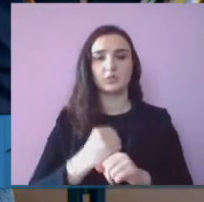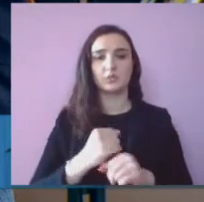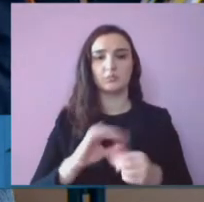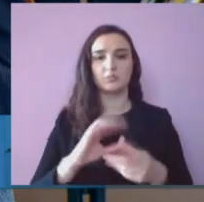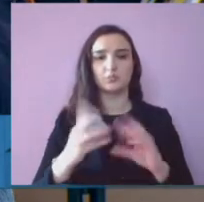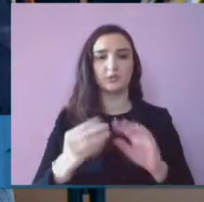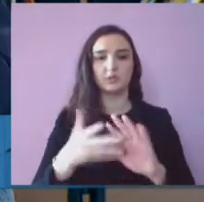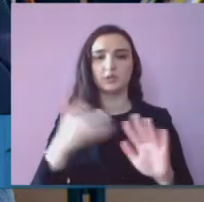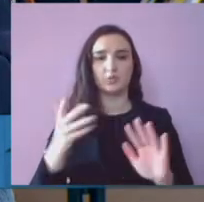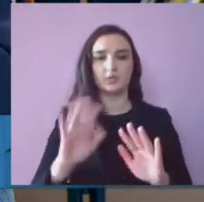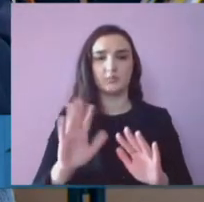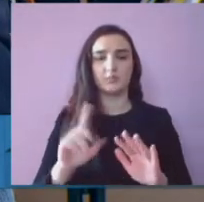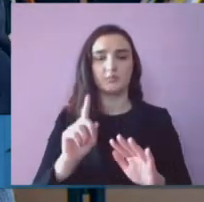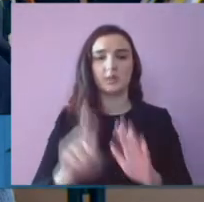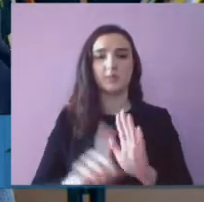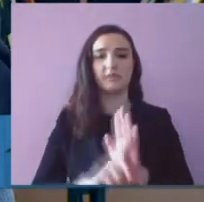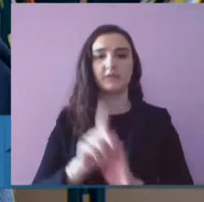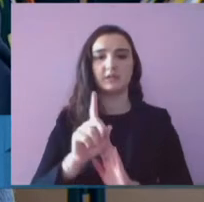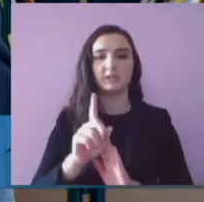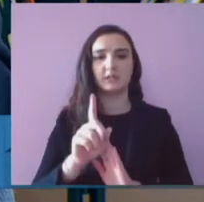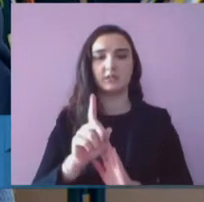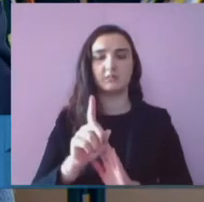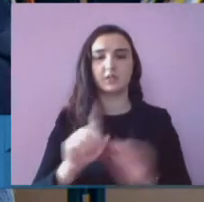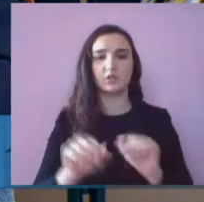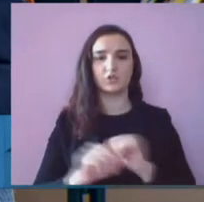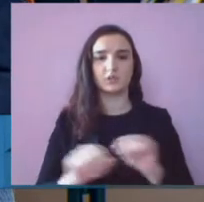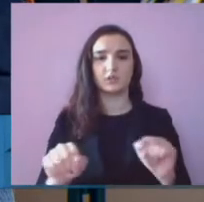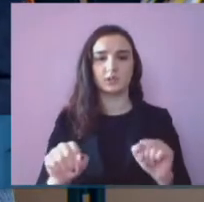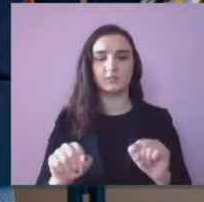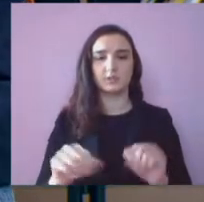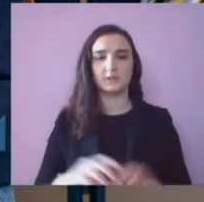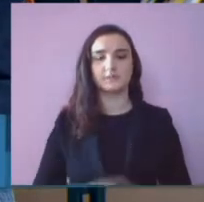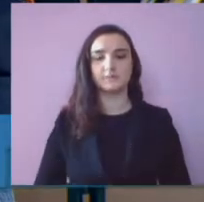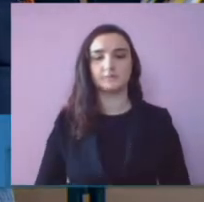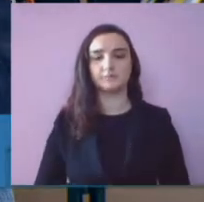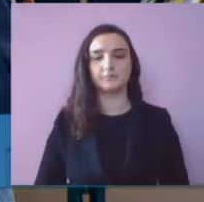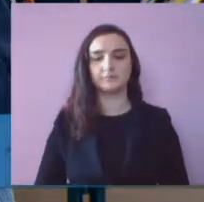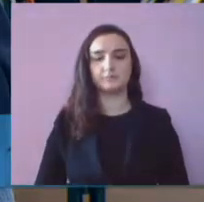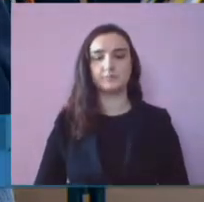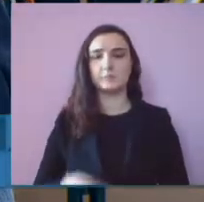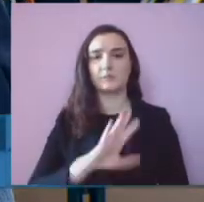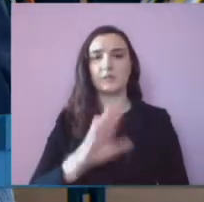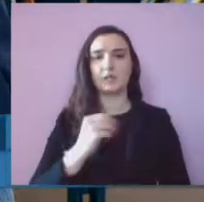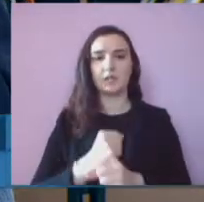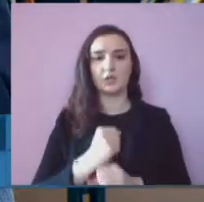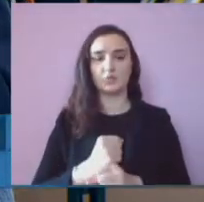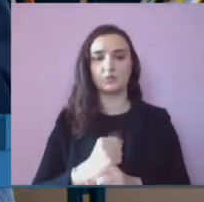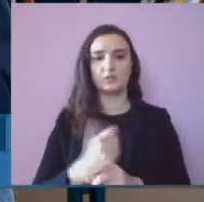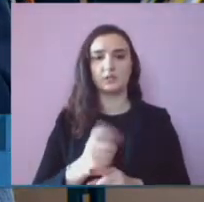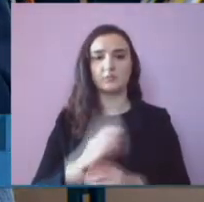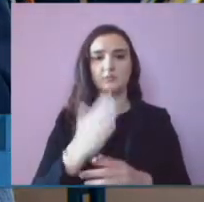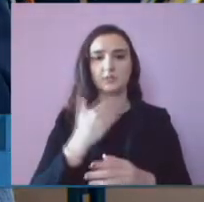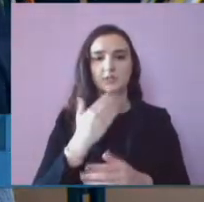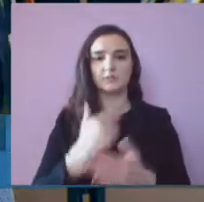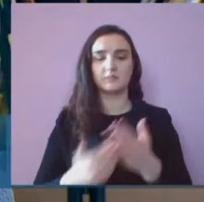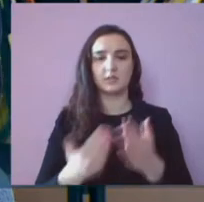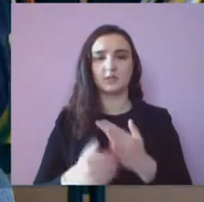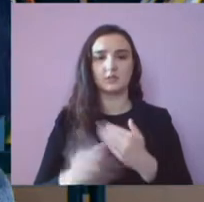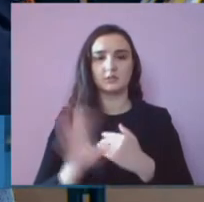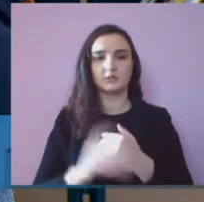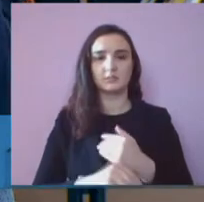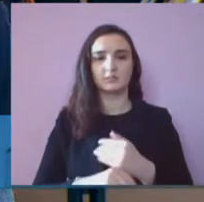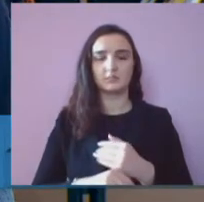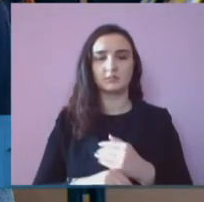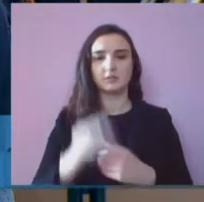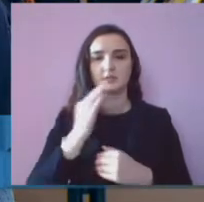გაუგებარია, მაგრამ ვიწყებთ არ შეიძლებათ. არ აკეთოთ. ძალიან მარტივი მაგალითი. სანამ